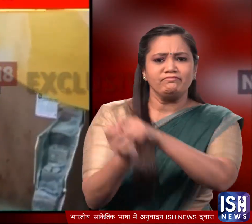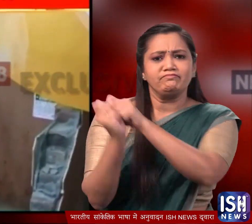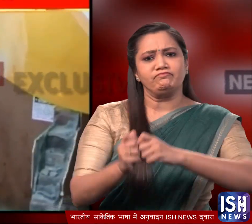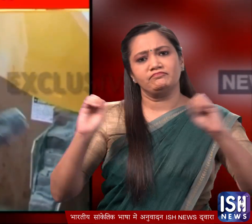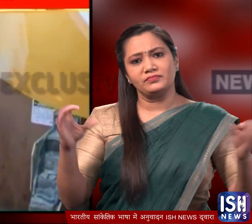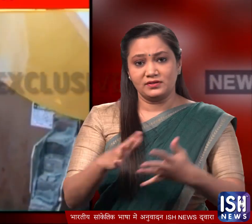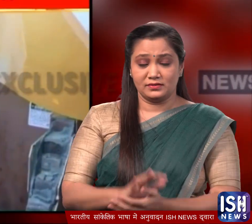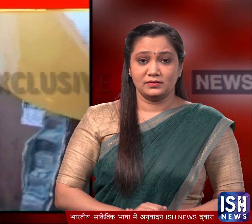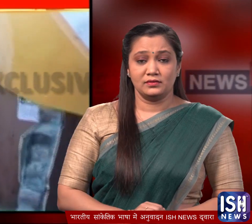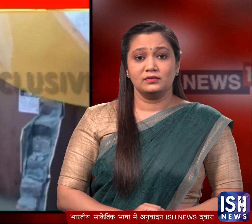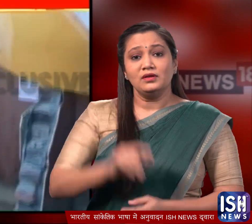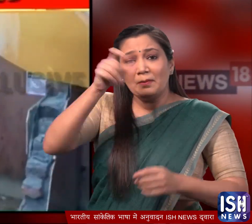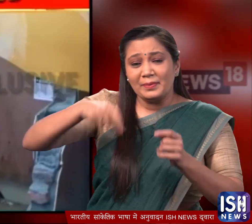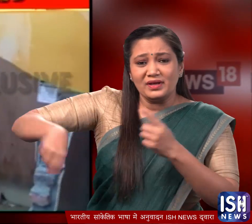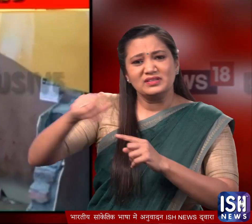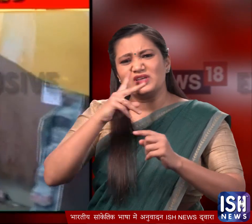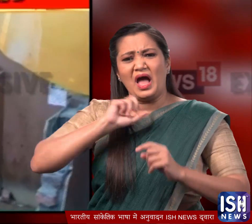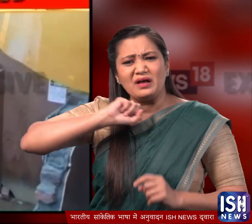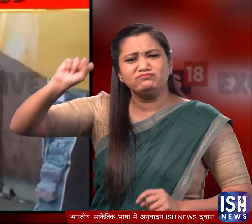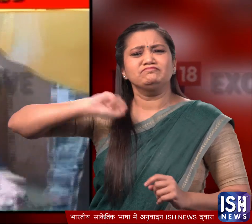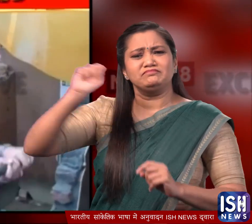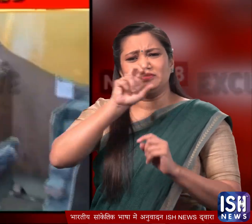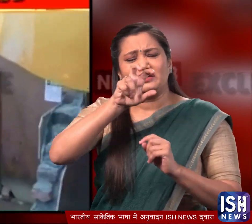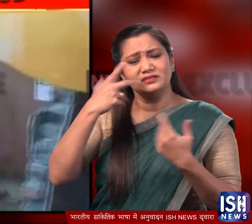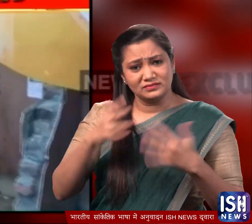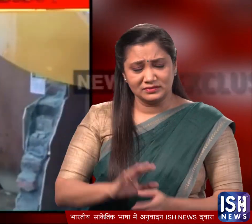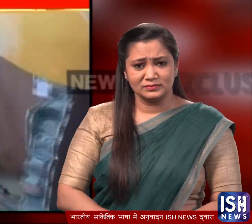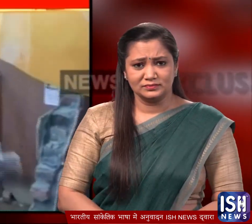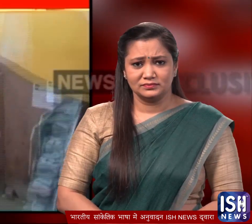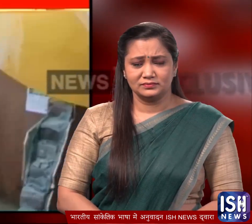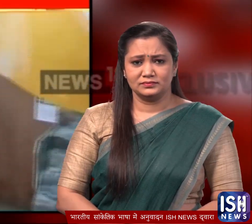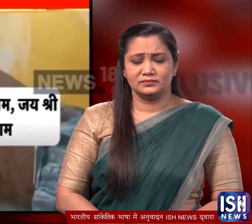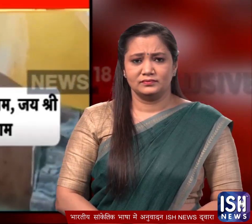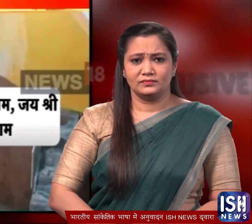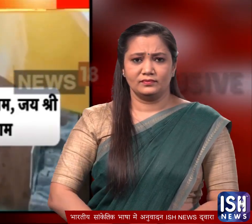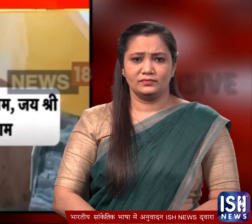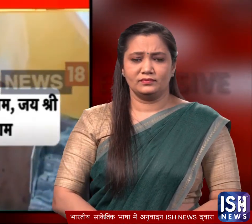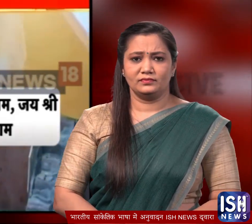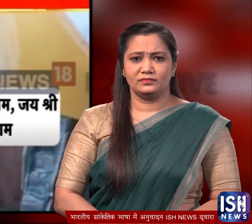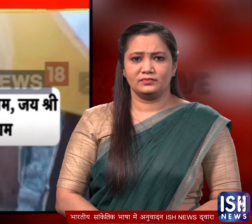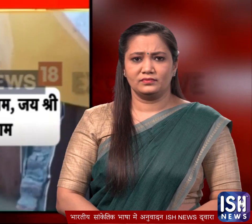हथौड़े से दीवार गिराने का जिम्मा संभाल लिया। इस दौरान वहां मौजूद लोगों ने खूब नारेबाजी की।